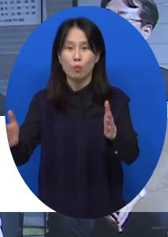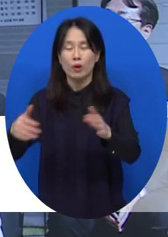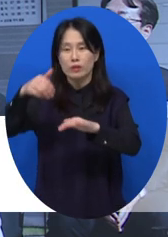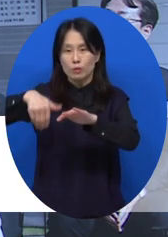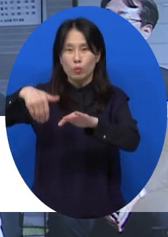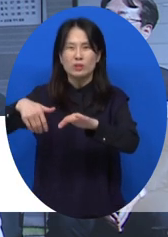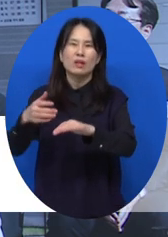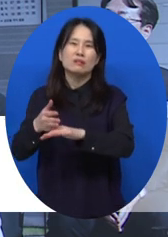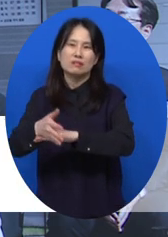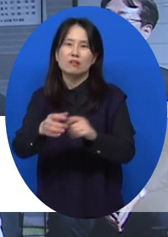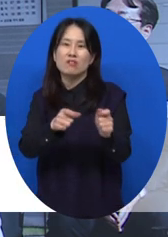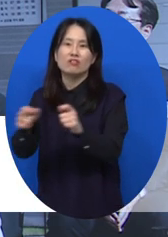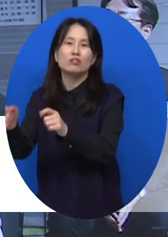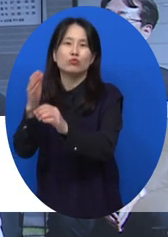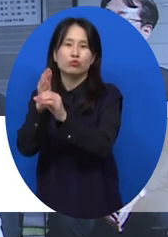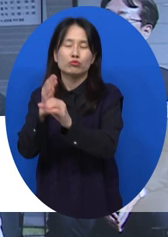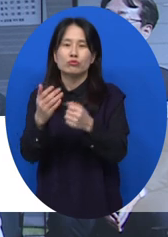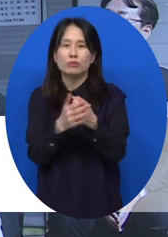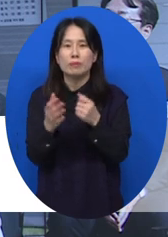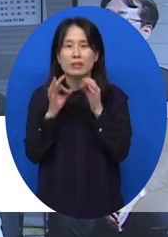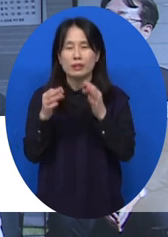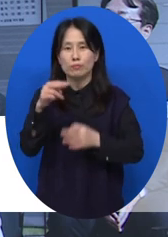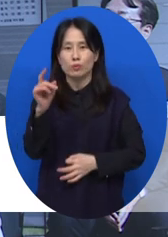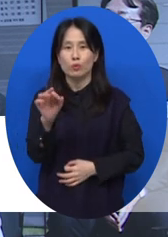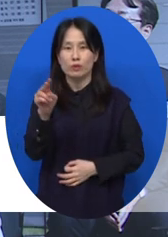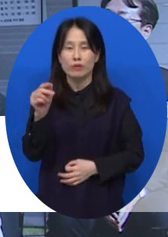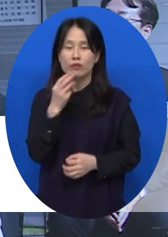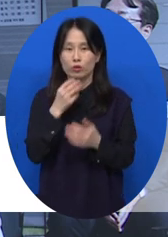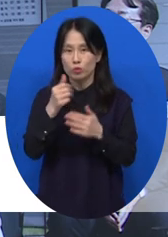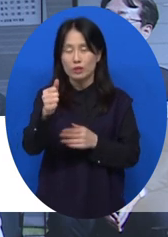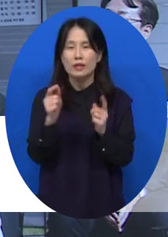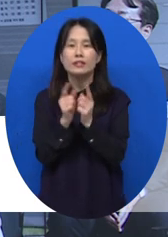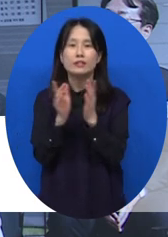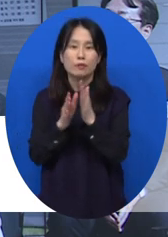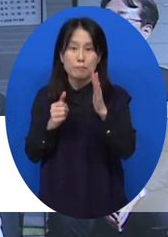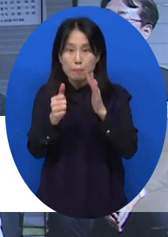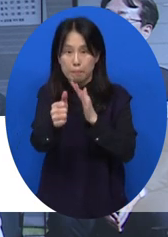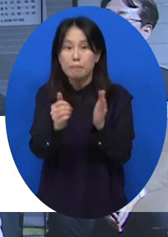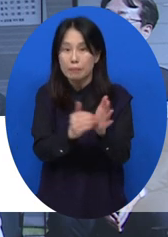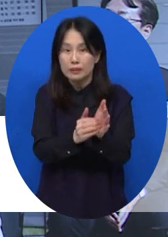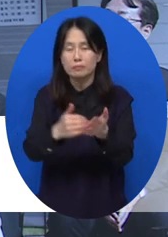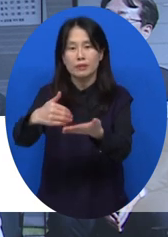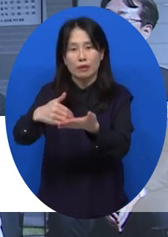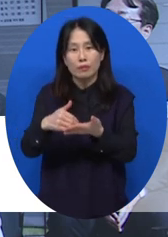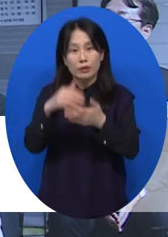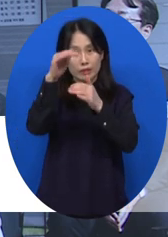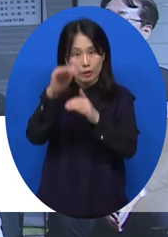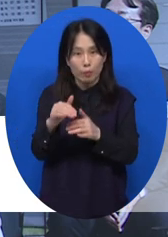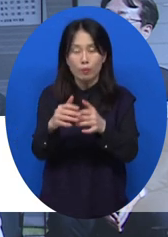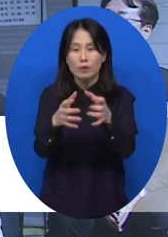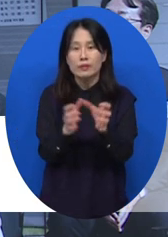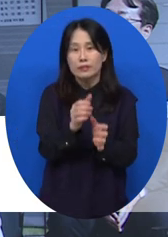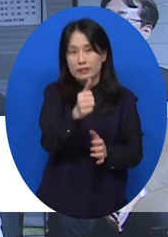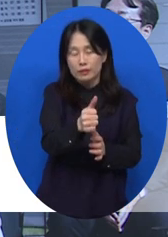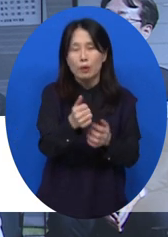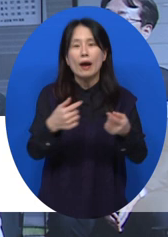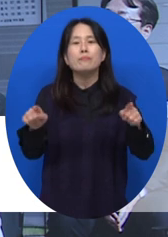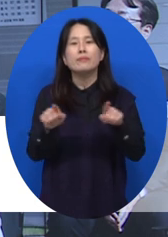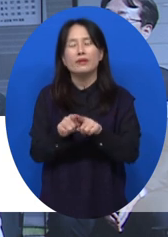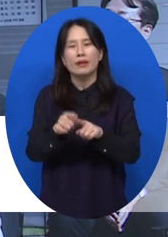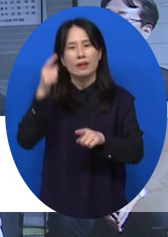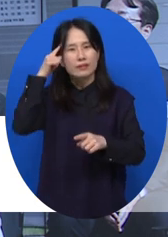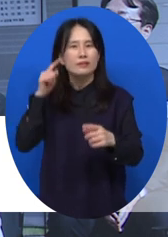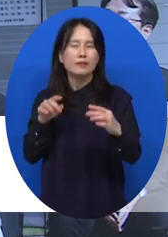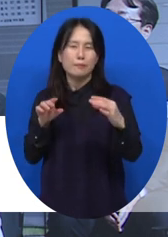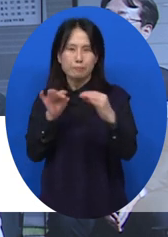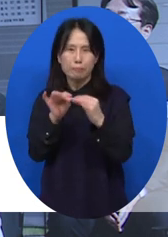있는데요. 이에 김동연 시사가 직접 현장을 찾았습니다. 청원 도민 각시 단체장들과 조속 착공을 위해 뜻을